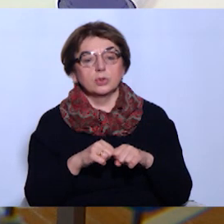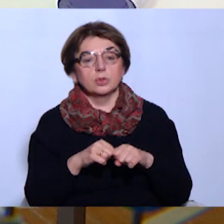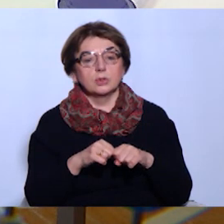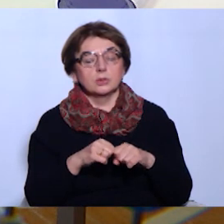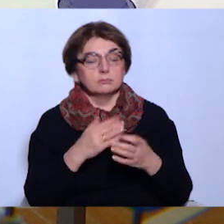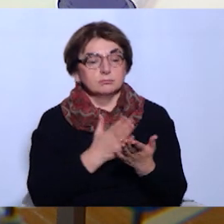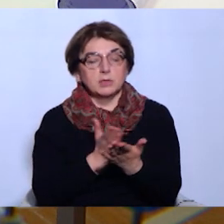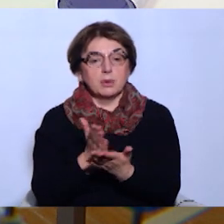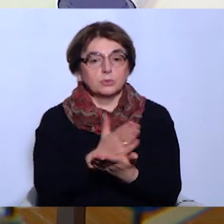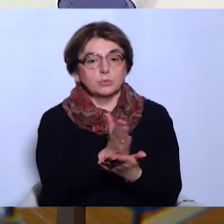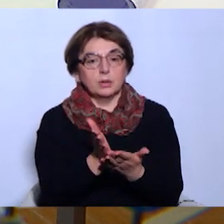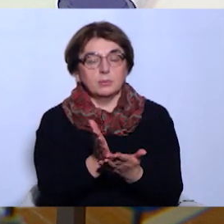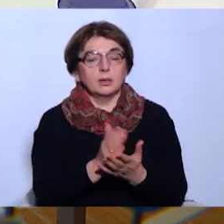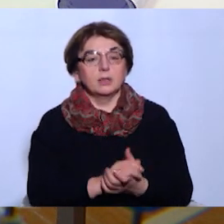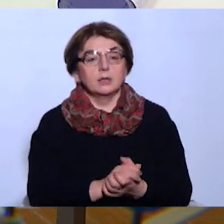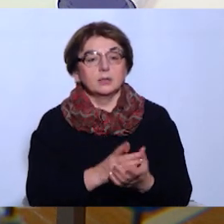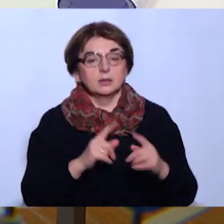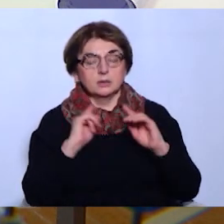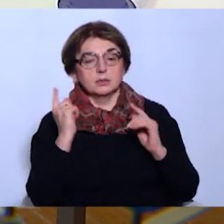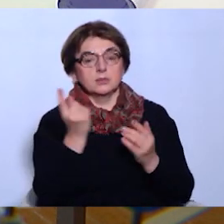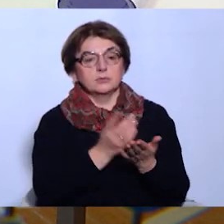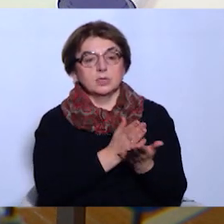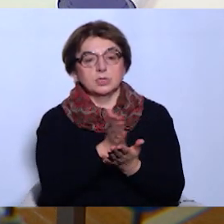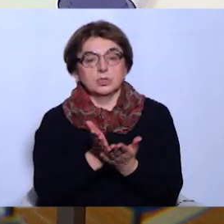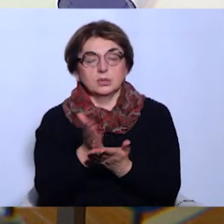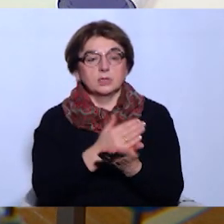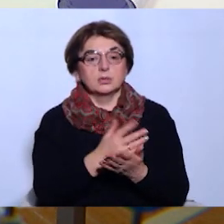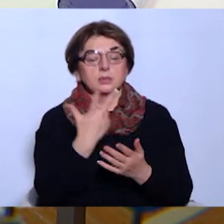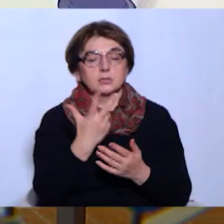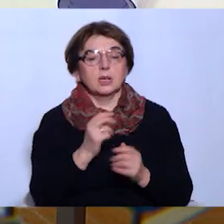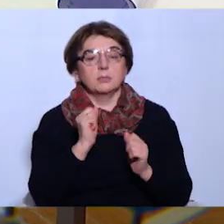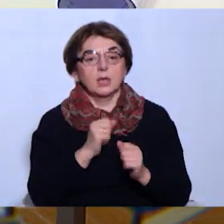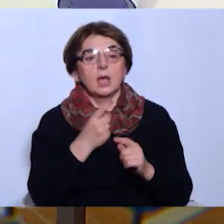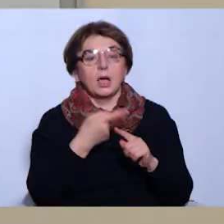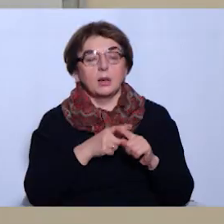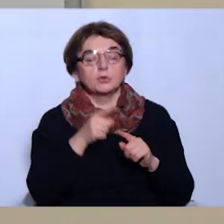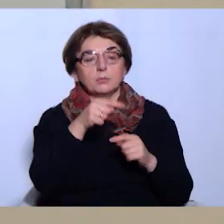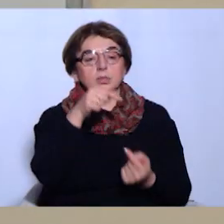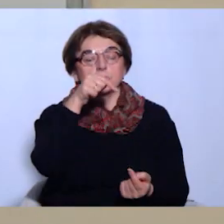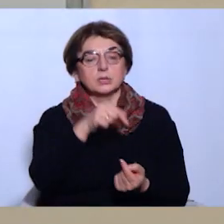ორიენტაცია, ანუ მიმართულება სივრცეში და სწორედ ამიტომ მას შეესაბამება სამი უჯრა.